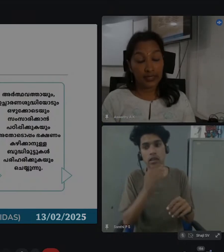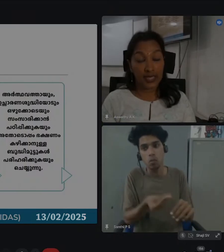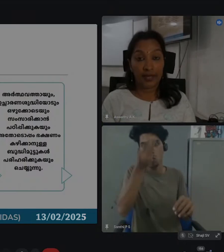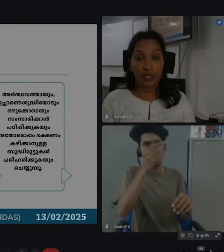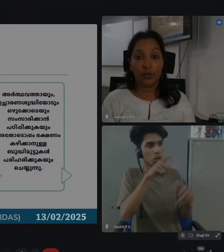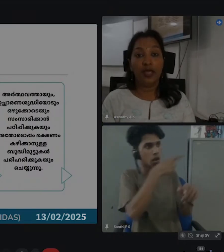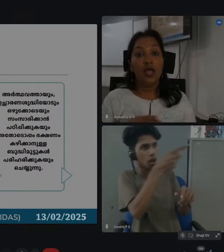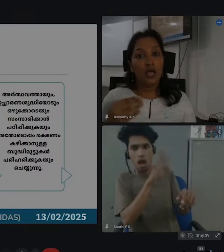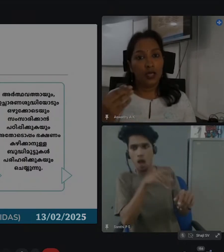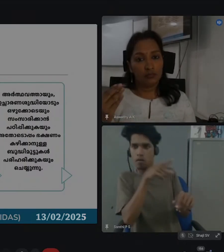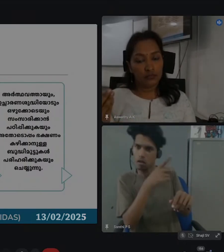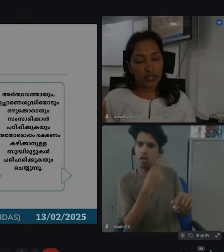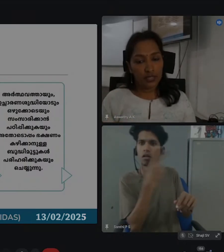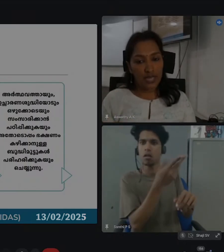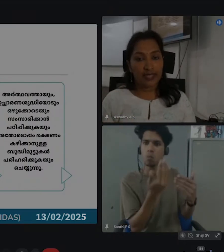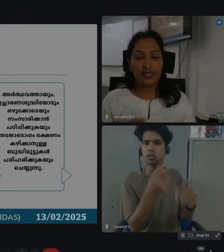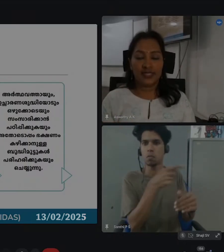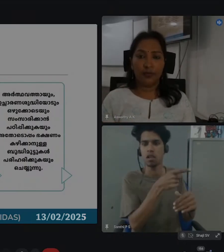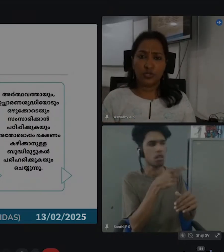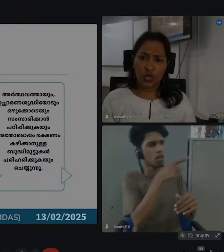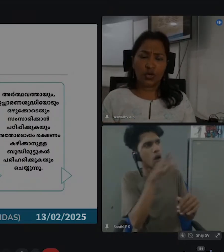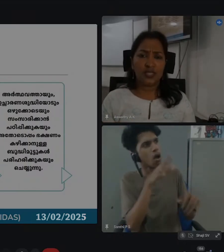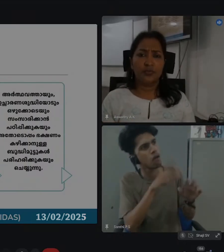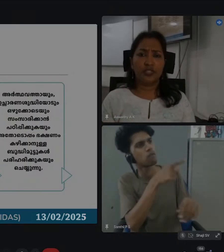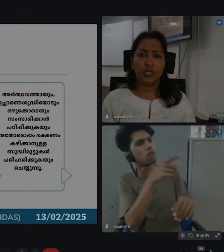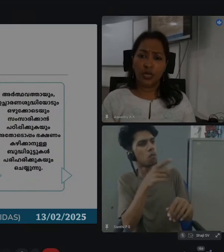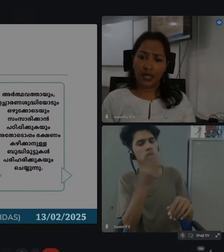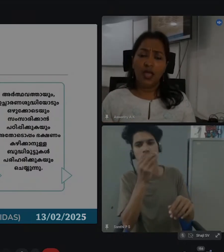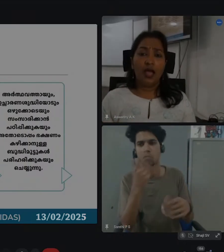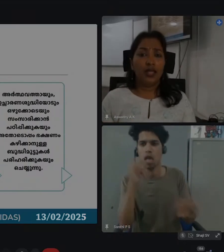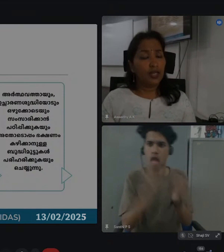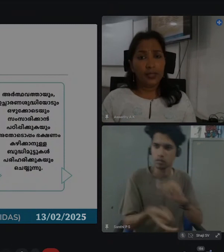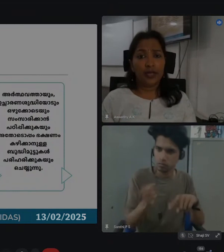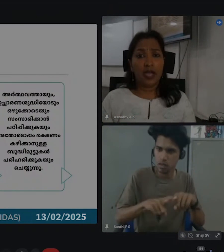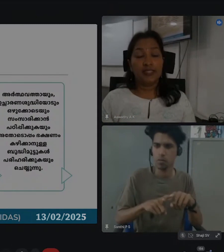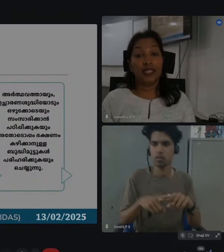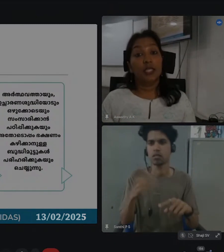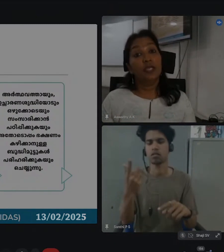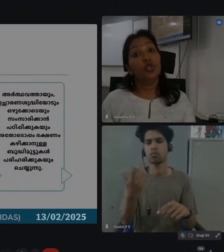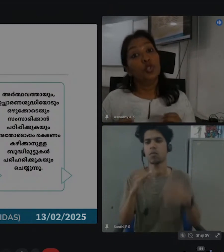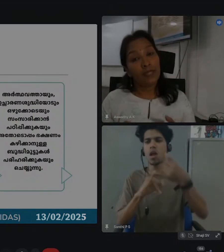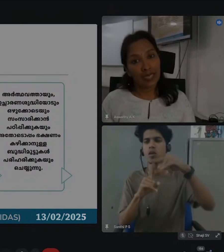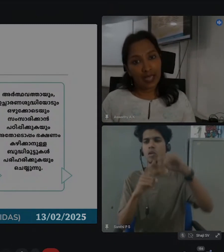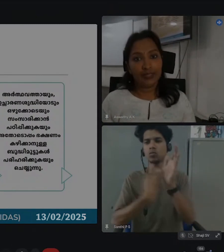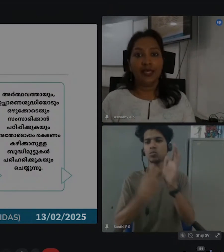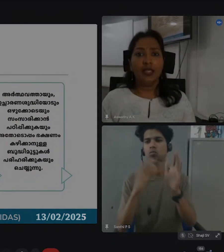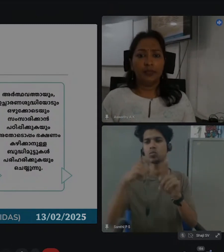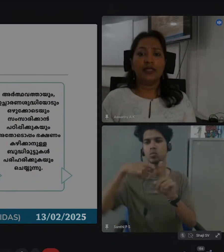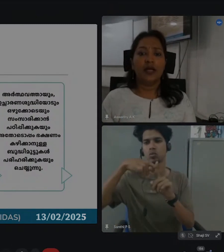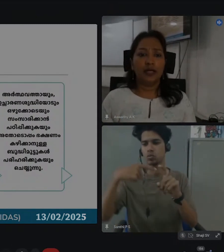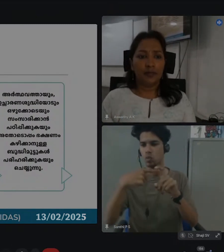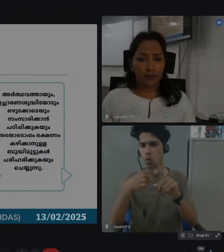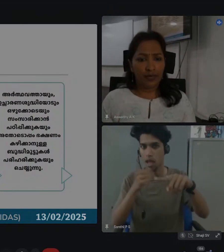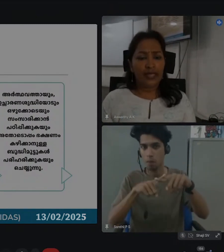സാധിക്കും. നേരത്തെ ഞാൻ പറഞ്ഞ പോലെ ആക്സിഡന്റ് സംഭവിച്ചോ സ്ട്രോക്ക് സംഭവിച്ചിട്ടോ ഉള്ള ആളുകളിലും നമുക്ക് കാണാൻ സാധിക്കും. ഇതൊന്നും ഇല്ലാത്ത